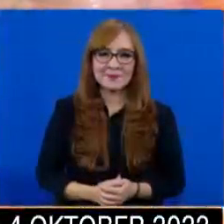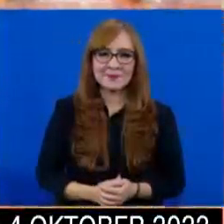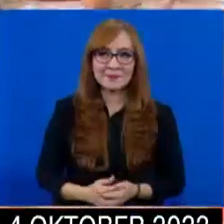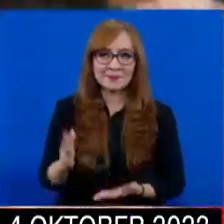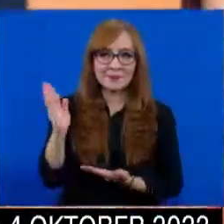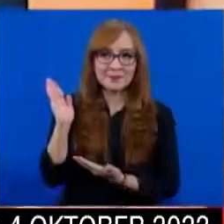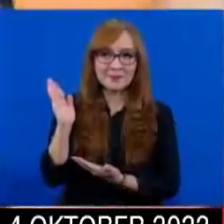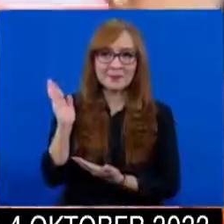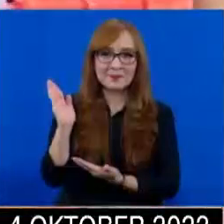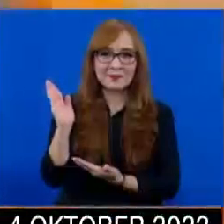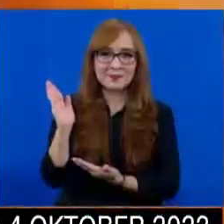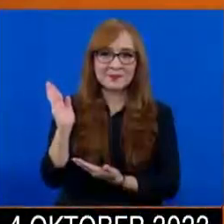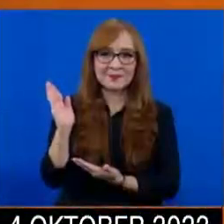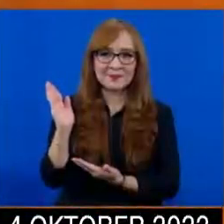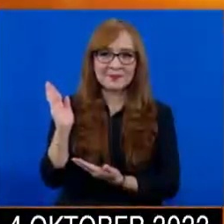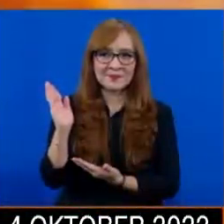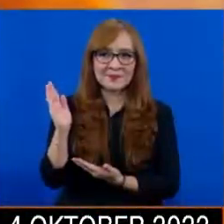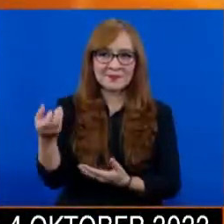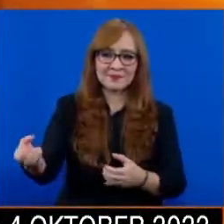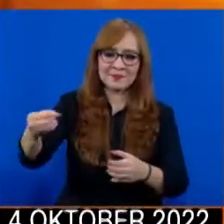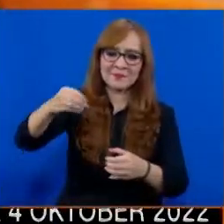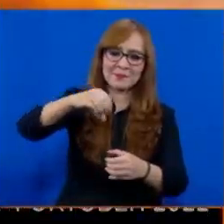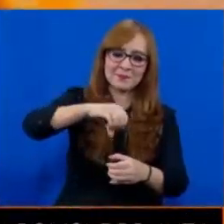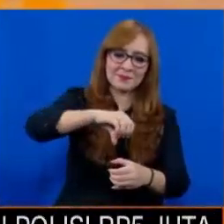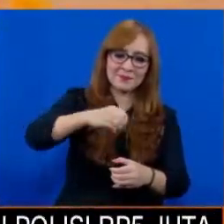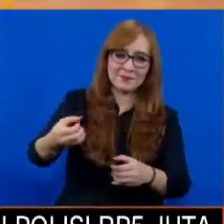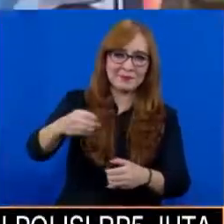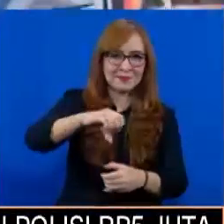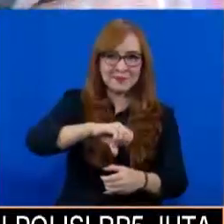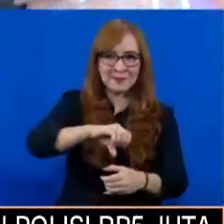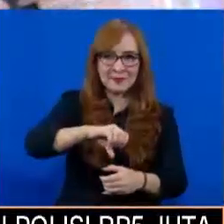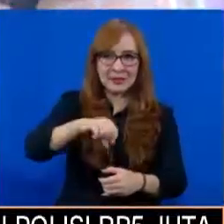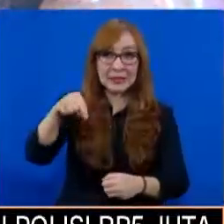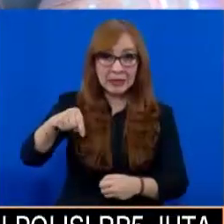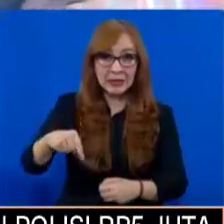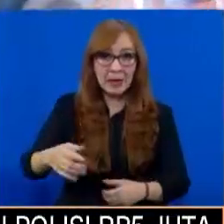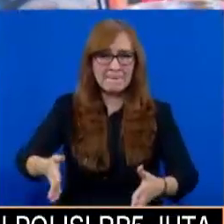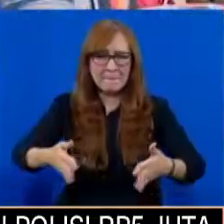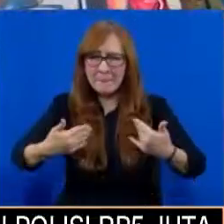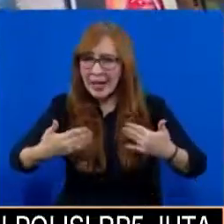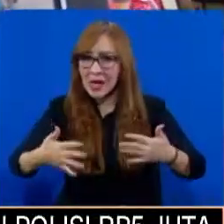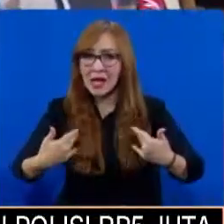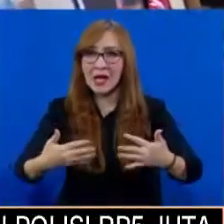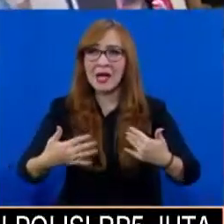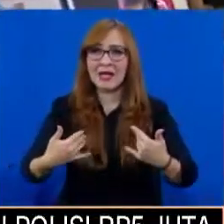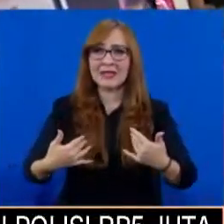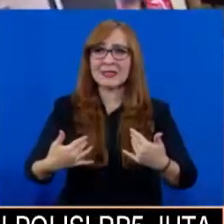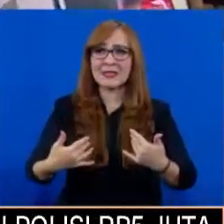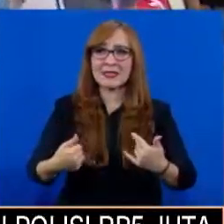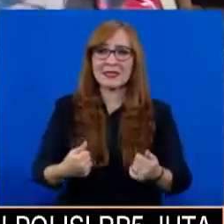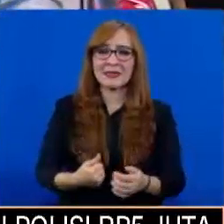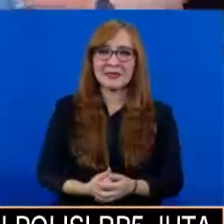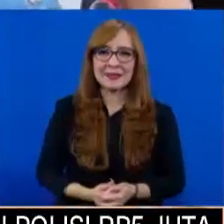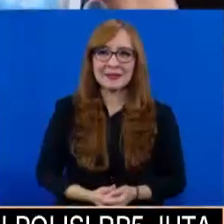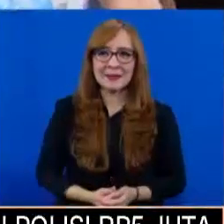ini belum? Ya, sendokin dulu sebelumnya. Kenapa? Soalnya kan ini panas, takut nanti dia terlalu panas nanti. Oh,